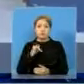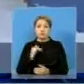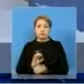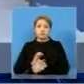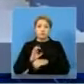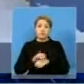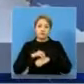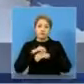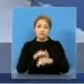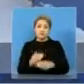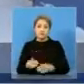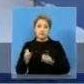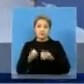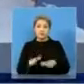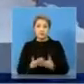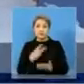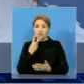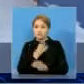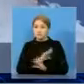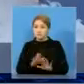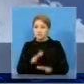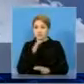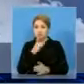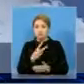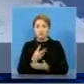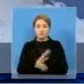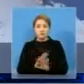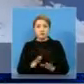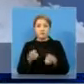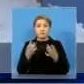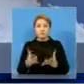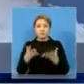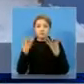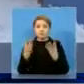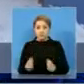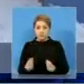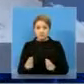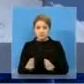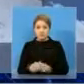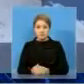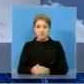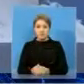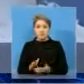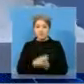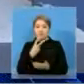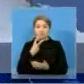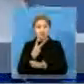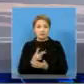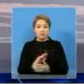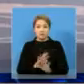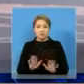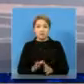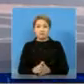Но я не вижу, например. Время было не указано. Просто день. Но я ни разу не видела, если честно.